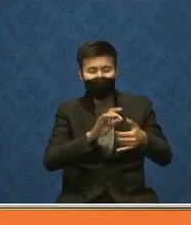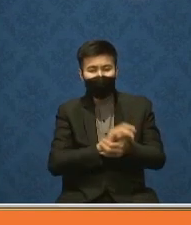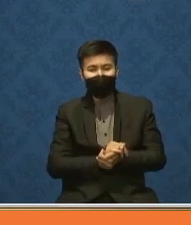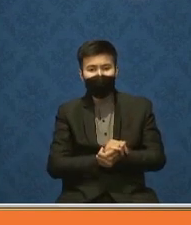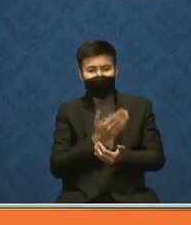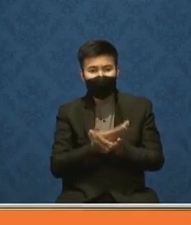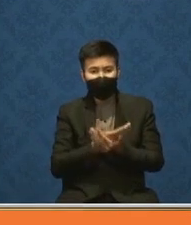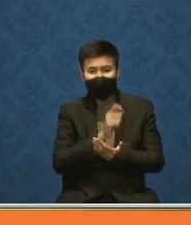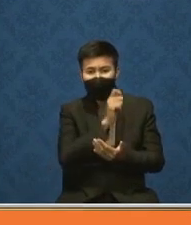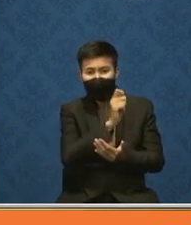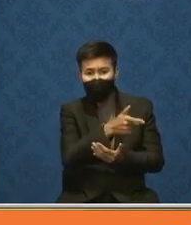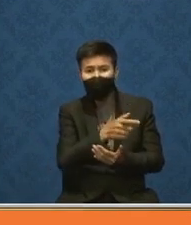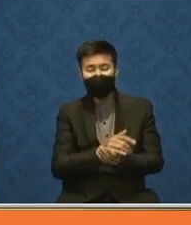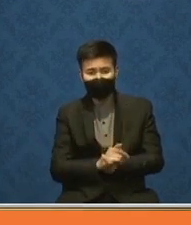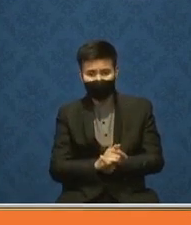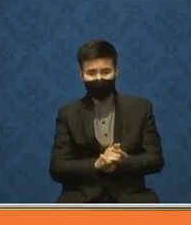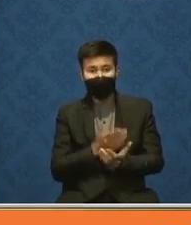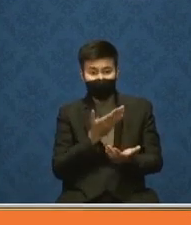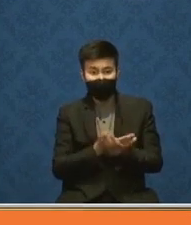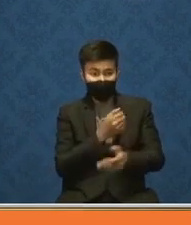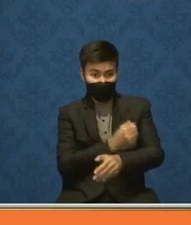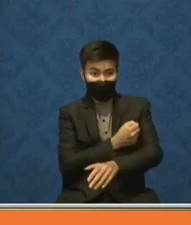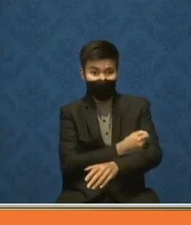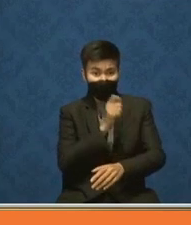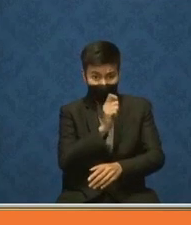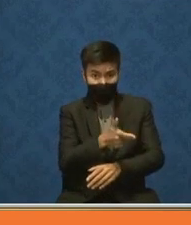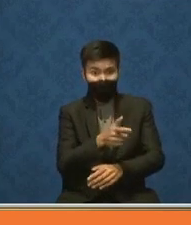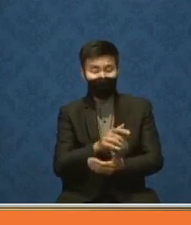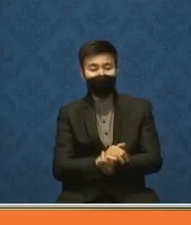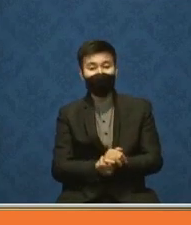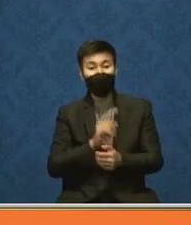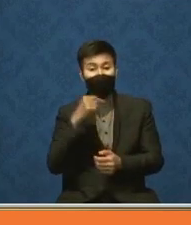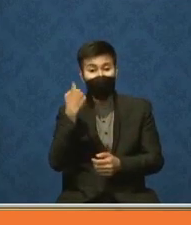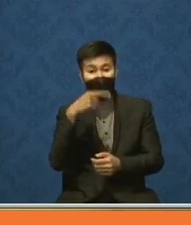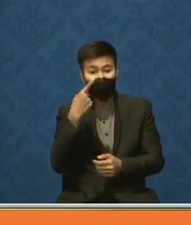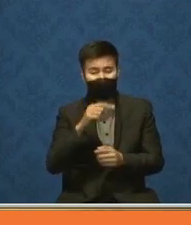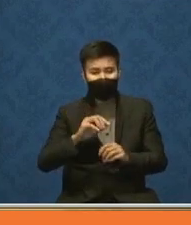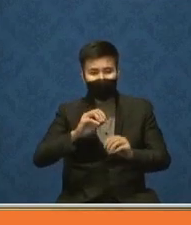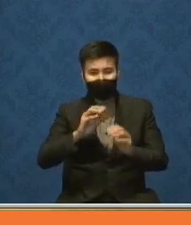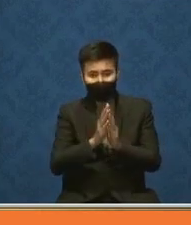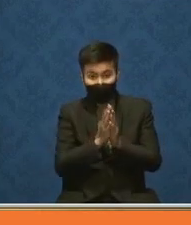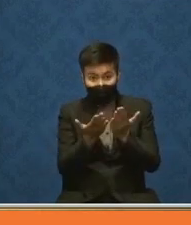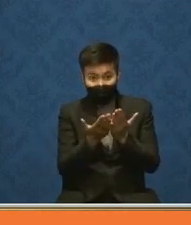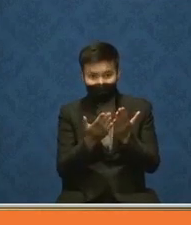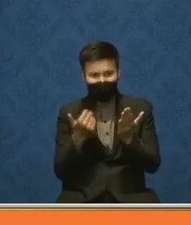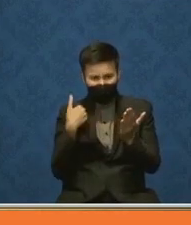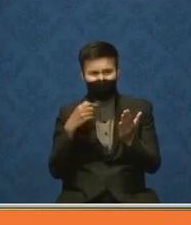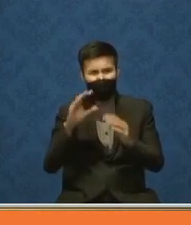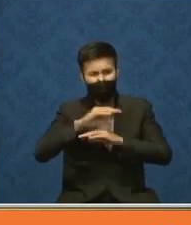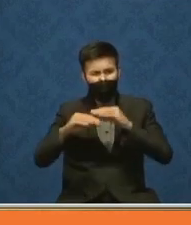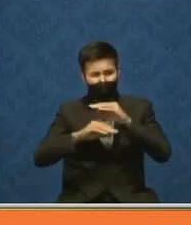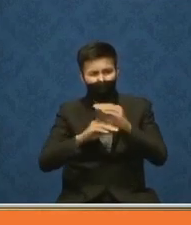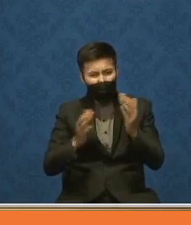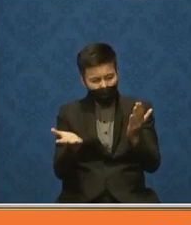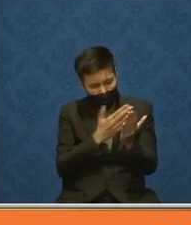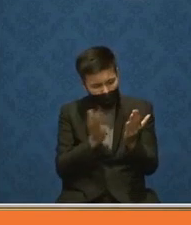มายังถูกกันเลยครับ นี่คือเป็นภาพที่ตัวอย่างที่ถ้าใครได้เปิดมีโอกาสเปิดเล่มงบมาเนี่ยจะเจอโครงการแบบนี้เต็มไปหม